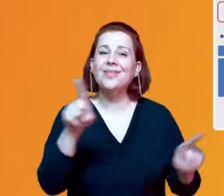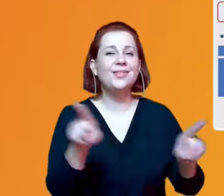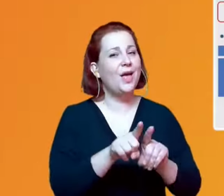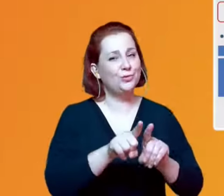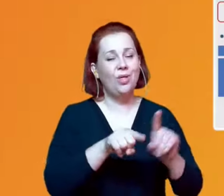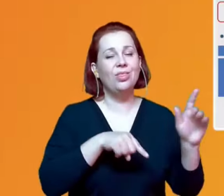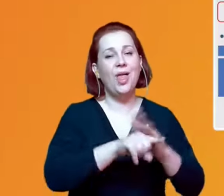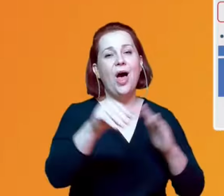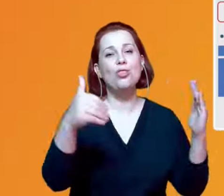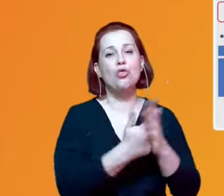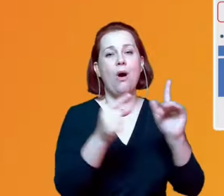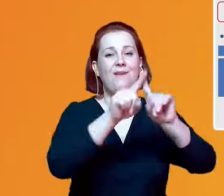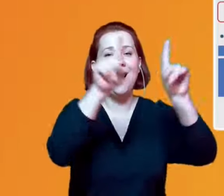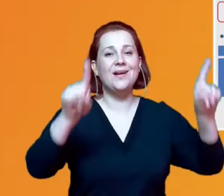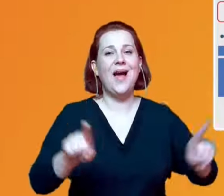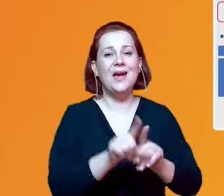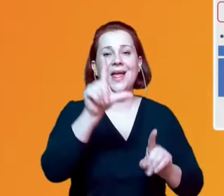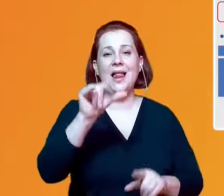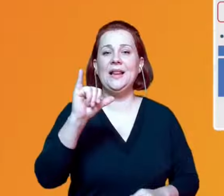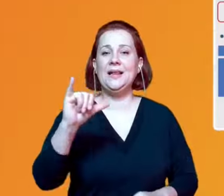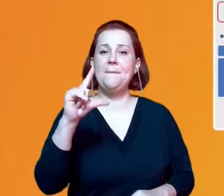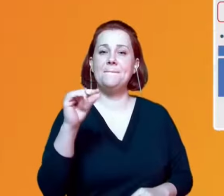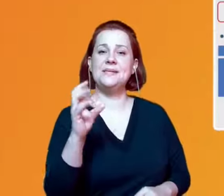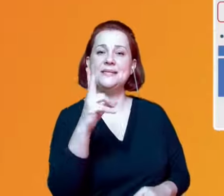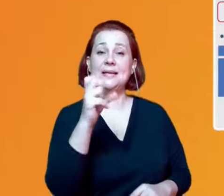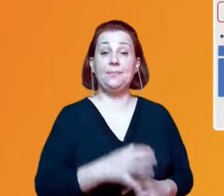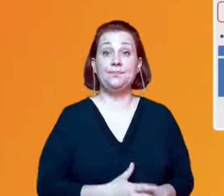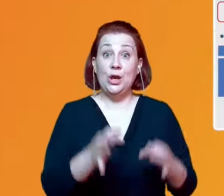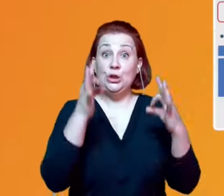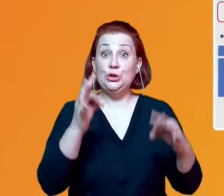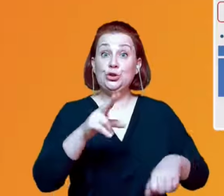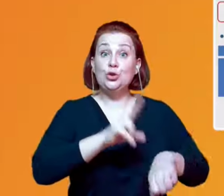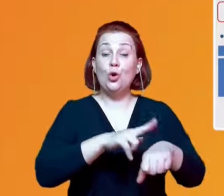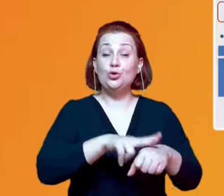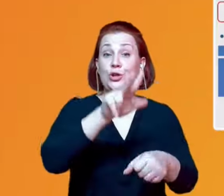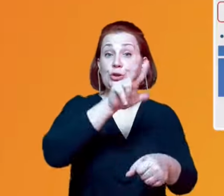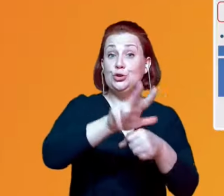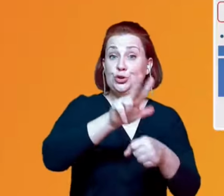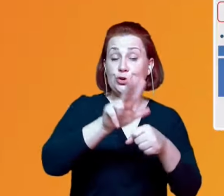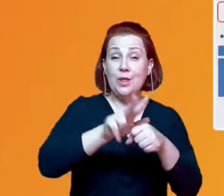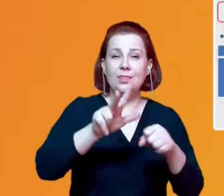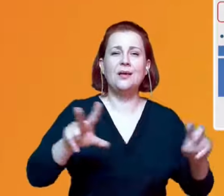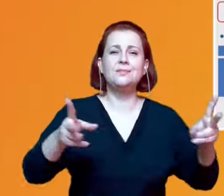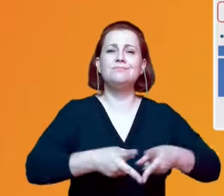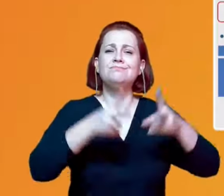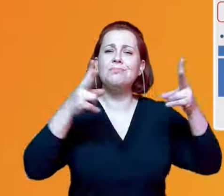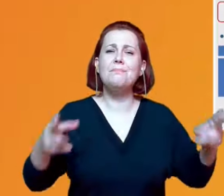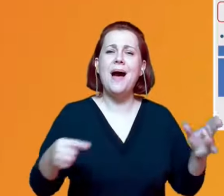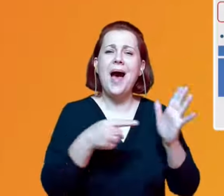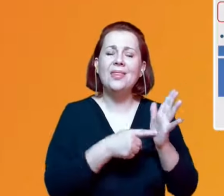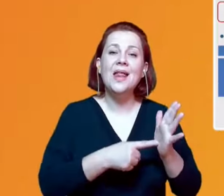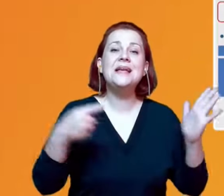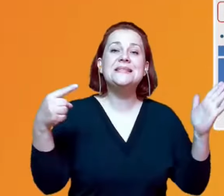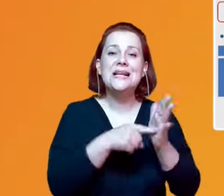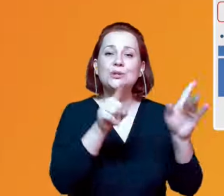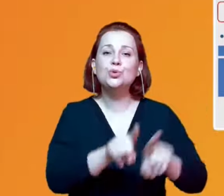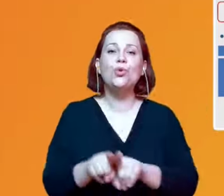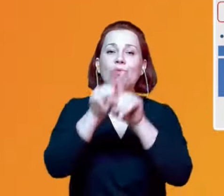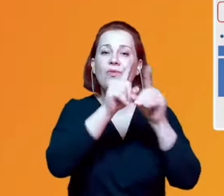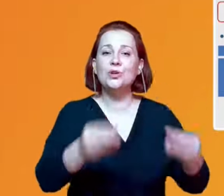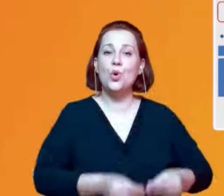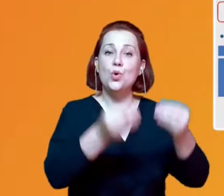nowej karty lipskiej. Jeszcze dziś o godzinie 13 w panelu pod nazwą Cele zrównoważonego rozwoju, przykłady działań